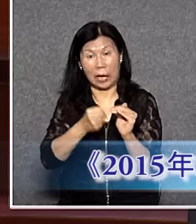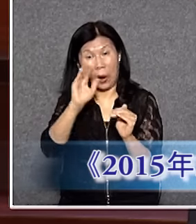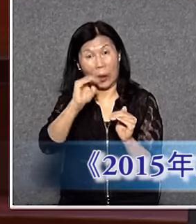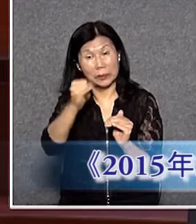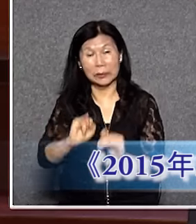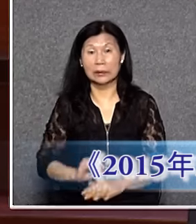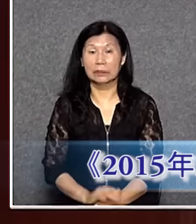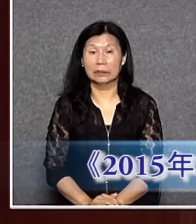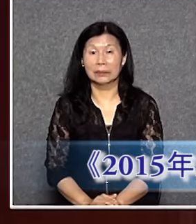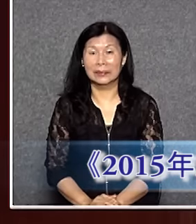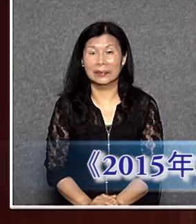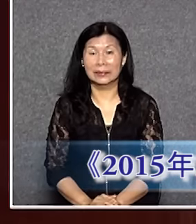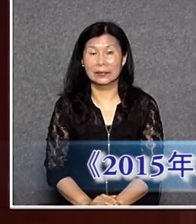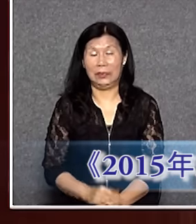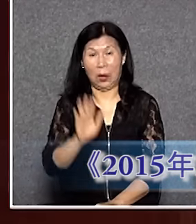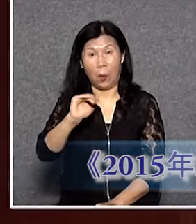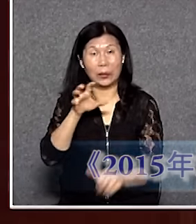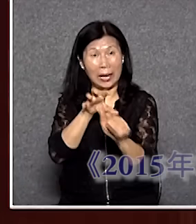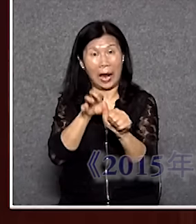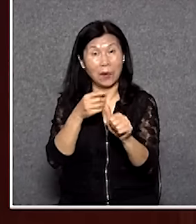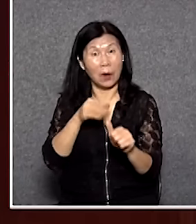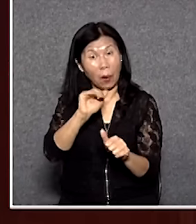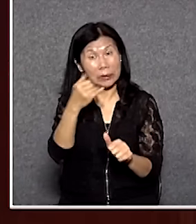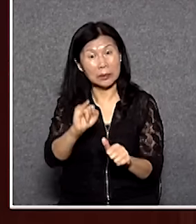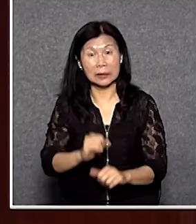幾時唔鬧啊？ 可唔可以鬧局長先？